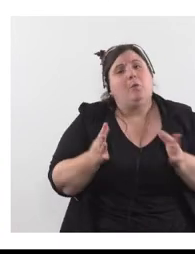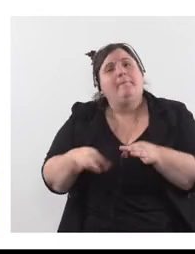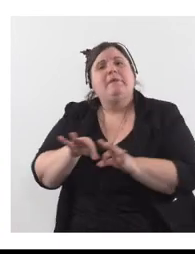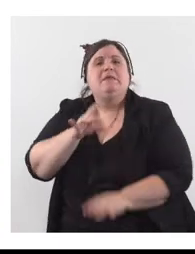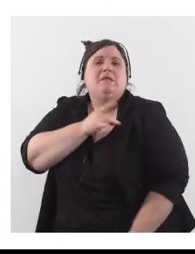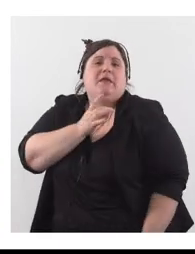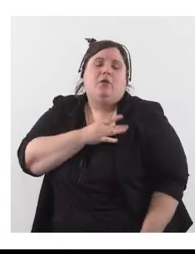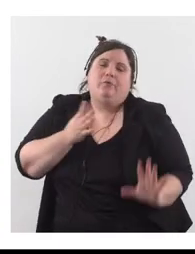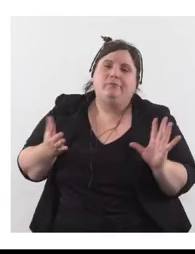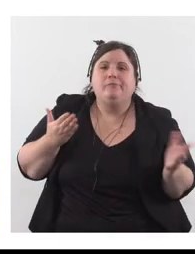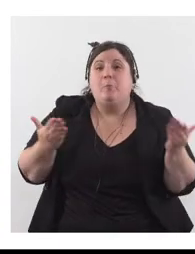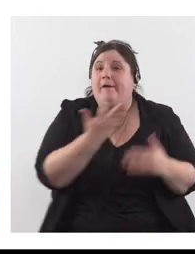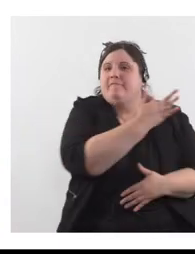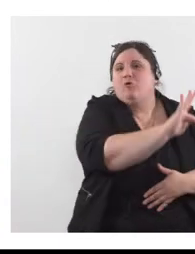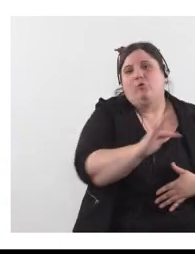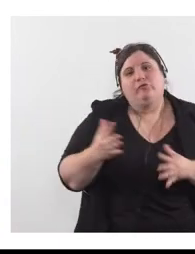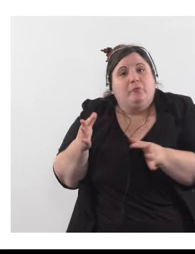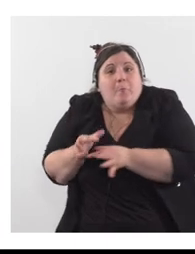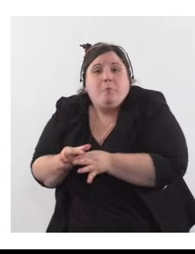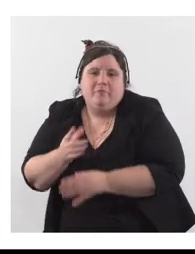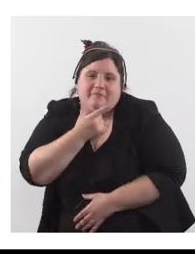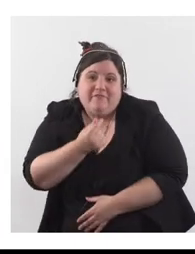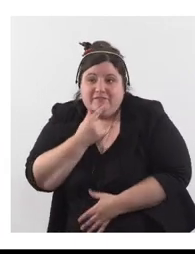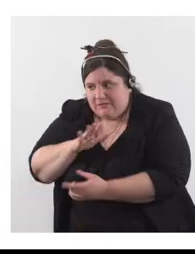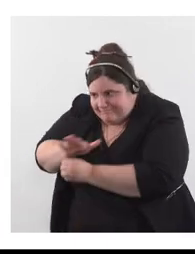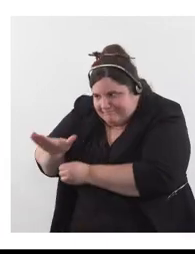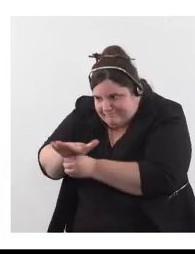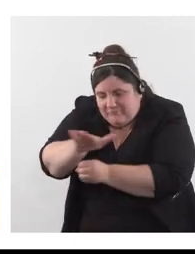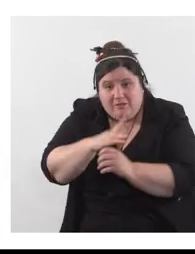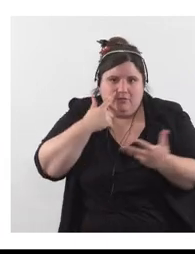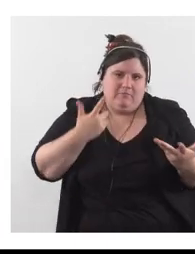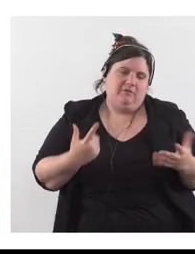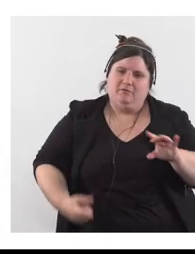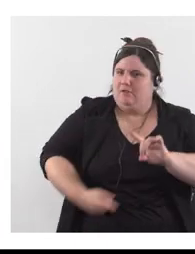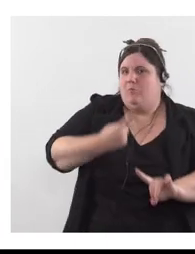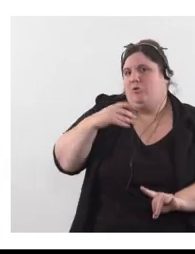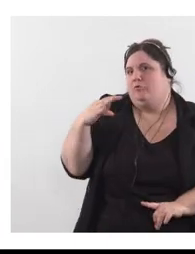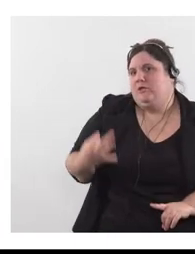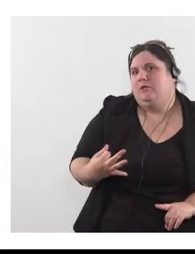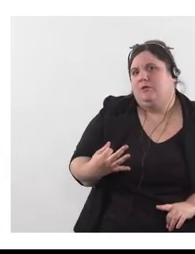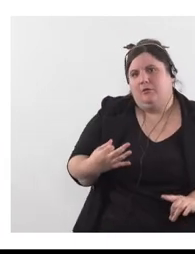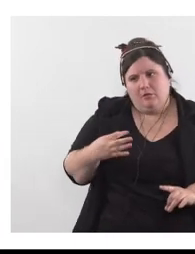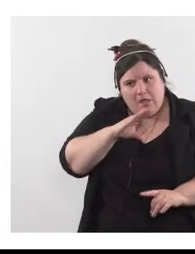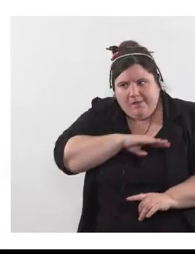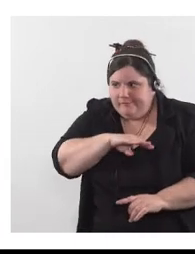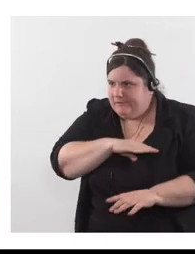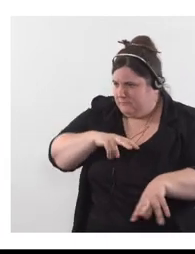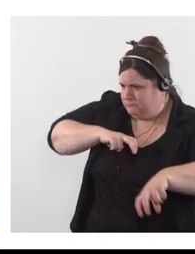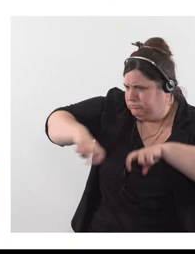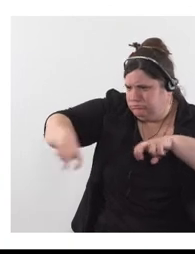aussi. Mais il faut que nous puissions aller dans ce sens. Je pense que c'est un début de réponse.